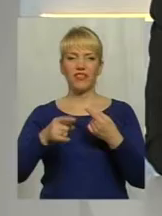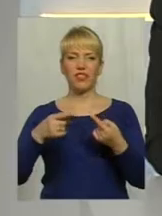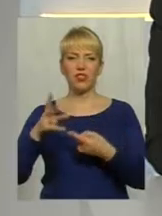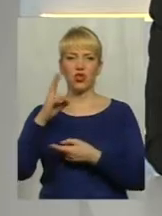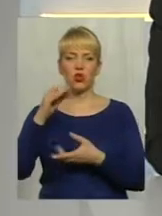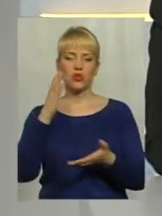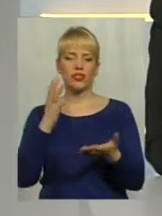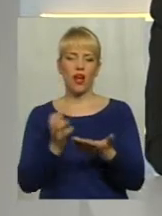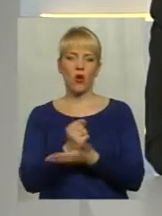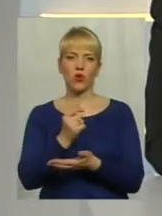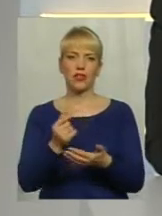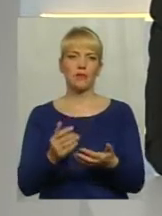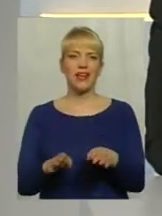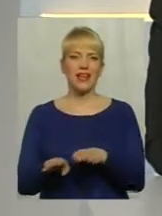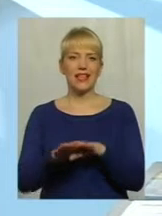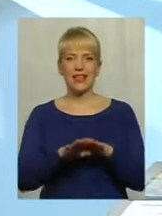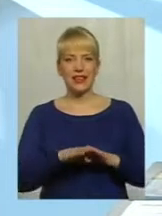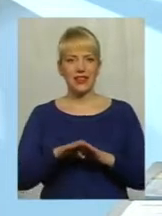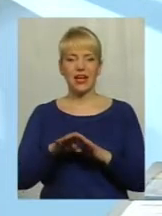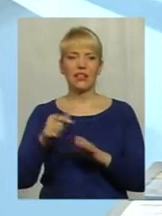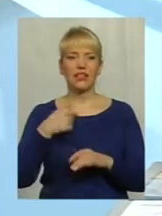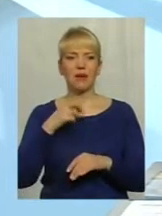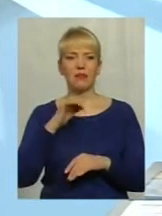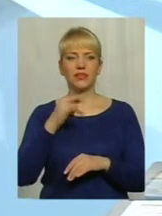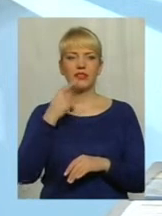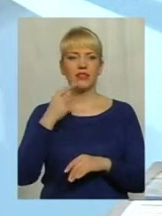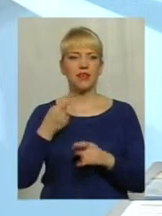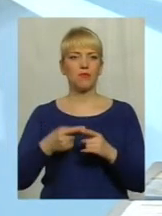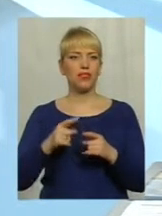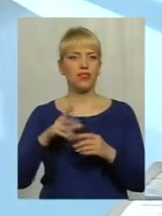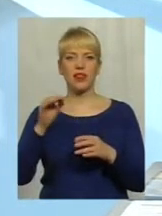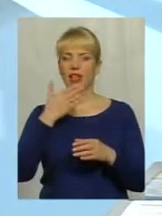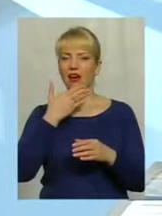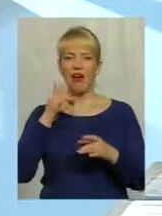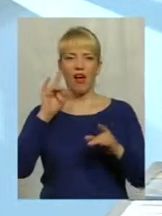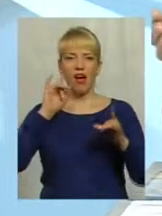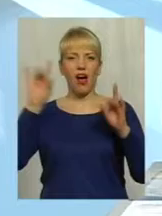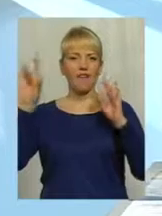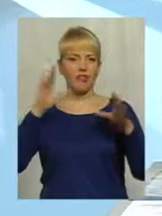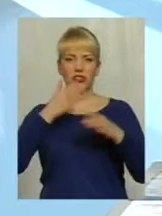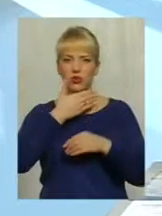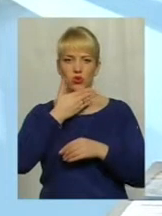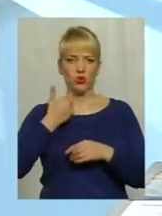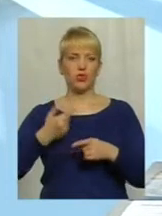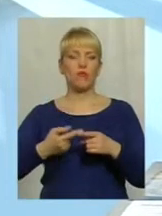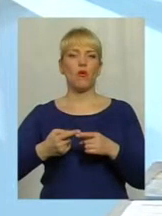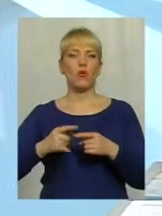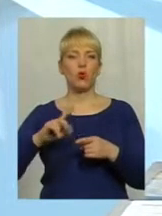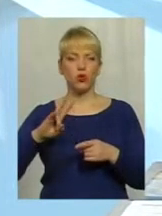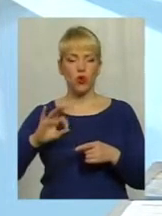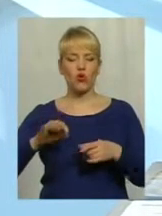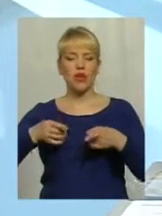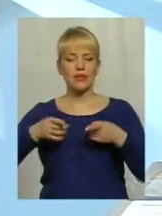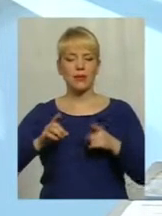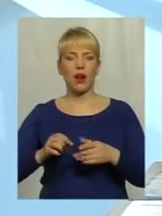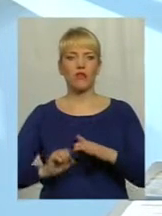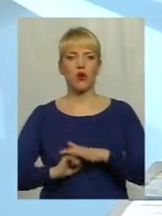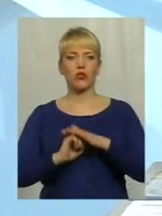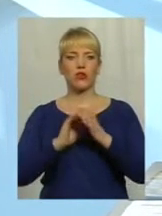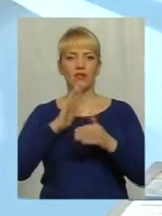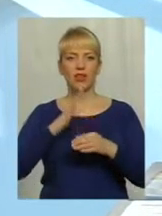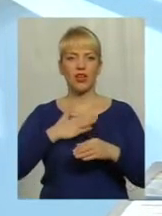находимо єднання. Я сказав, що, можливо, ми це не афішуємо, аж так занадто, але насправді, основою нашого